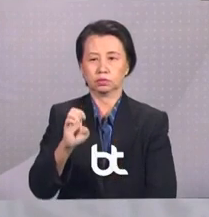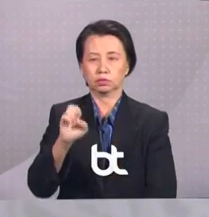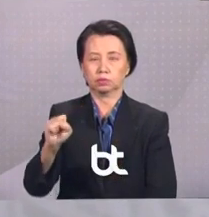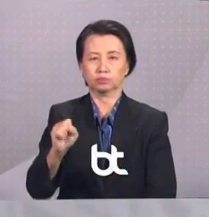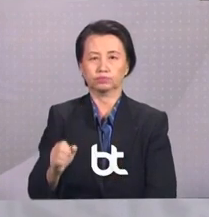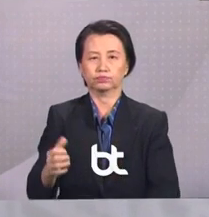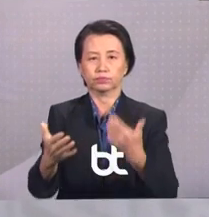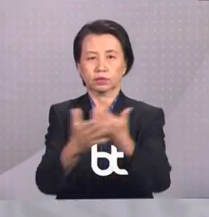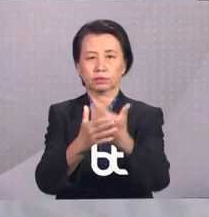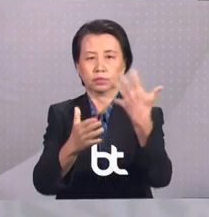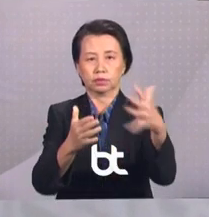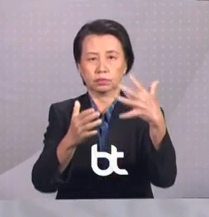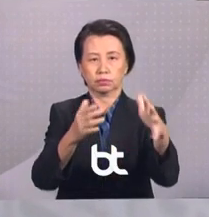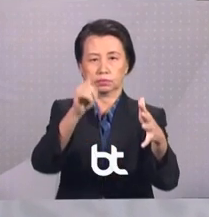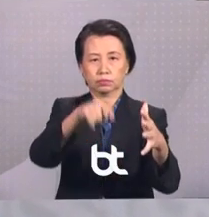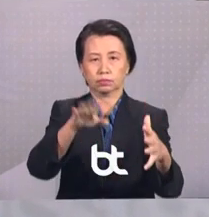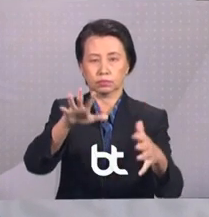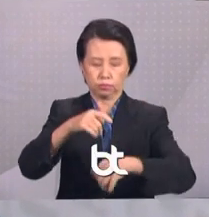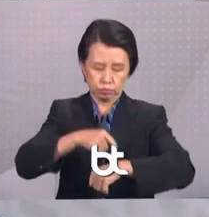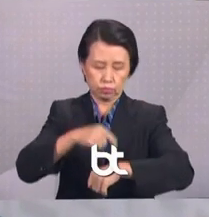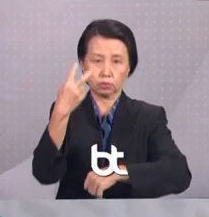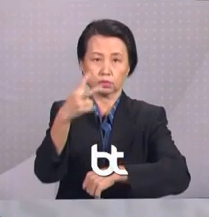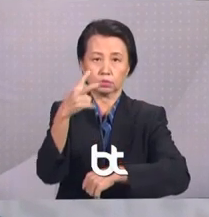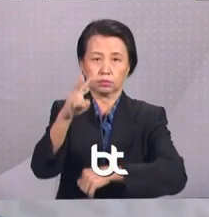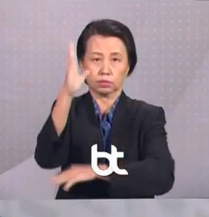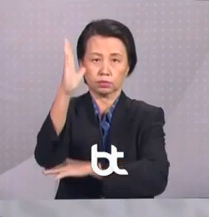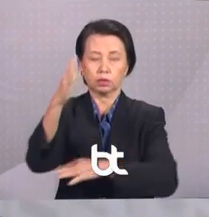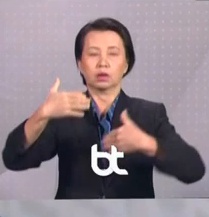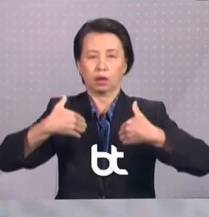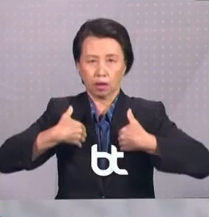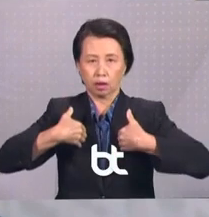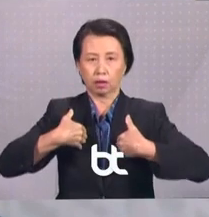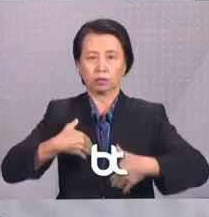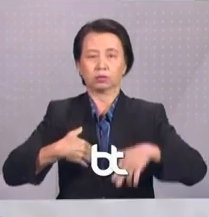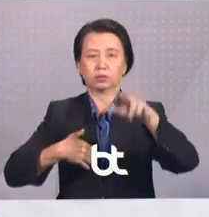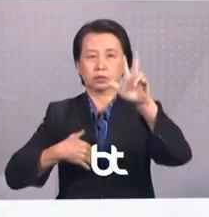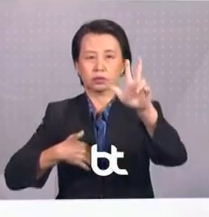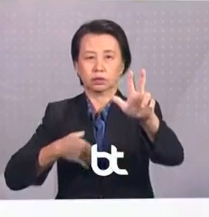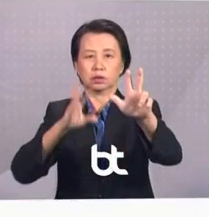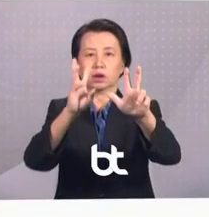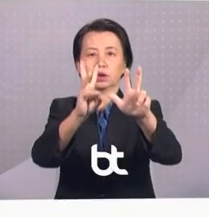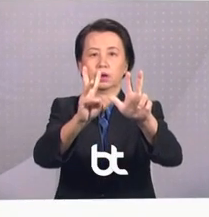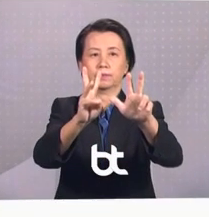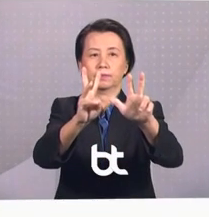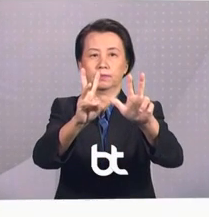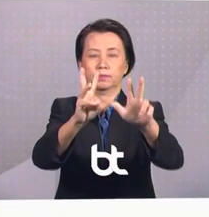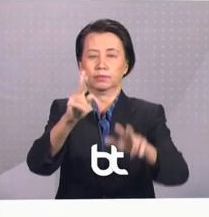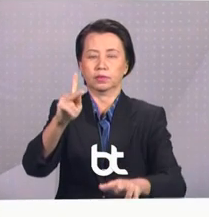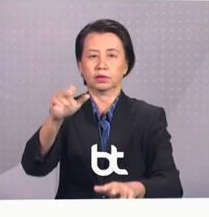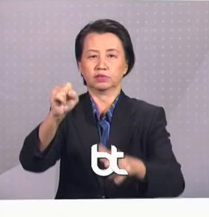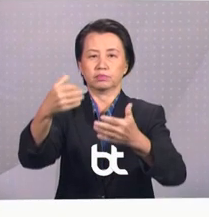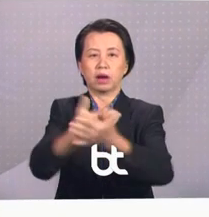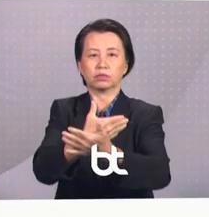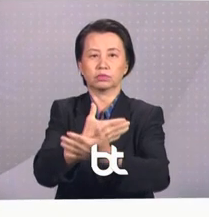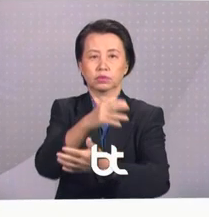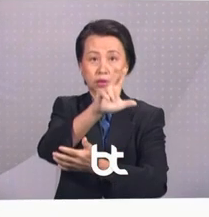a single 15-05-2018 12.00 tengah hari terdapat 36 kece baru Yang Telah dilaporkan